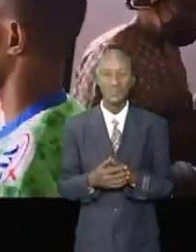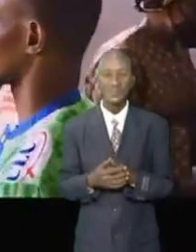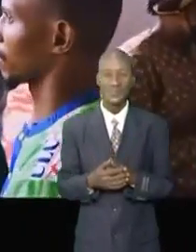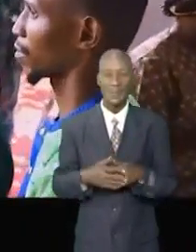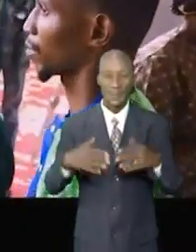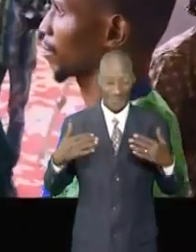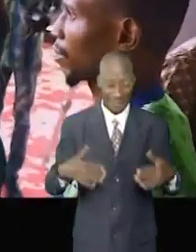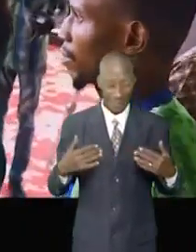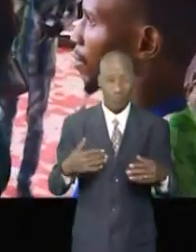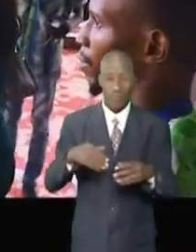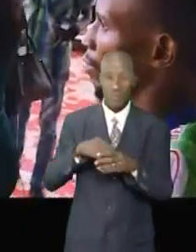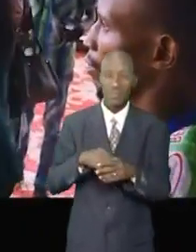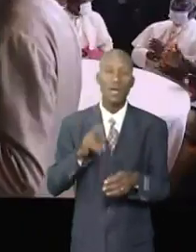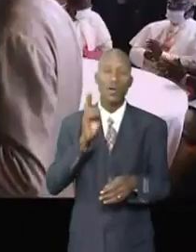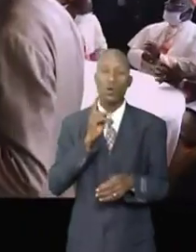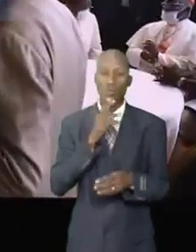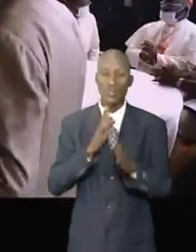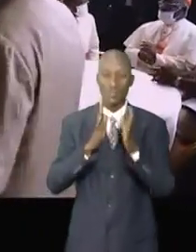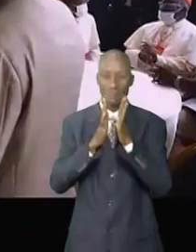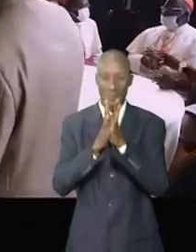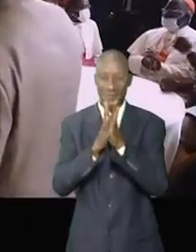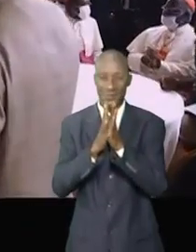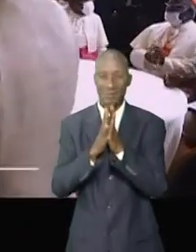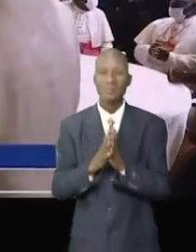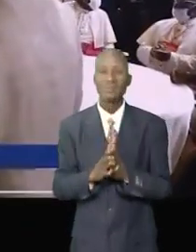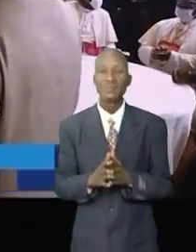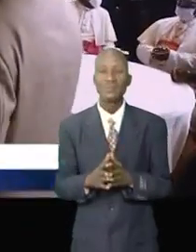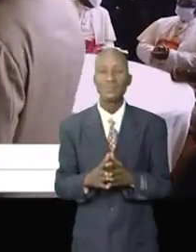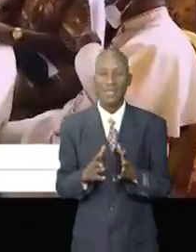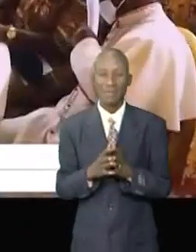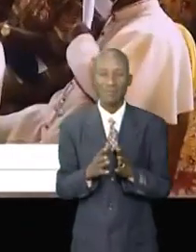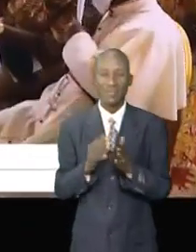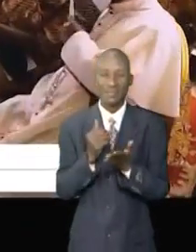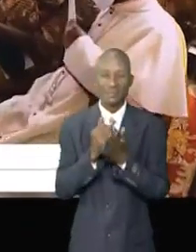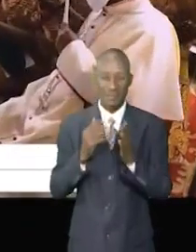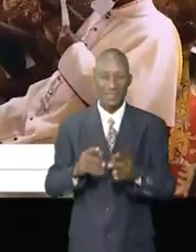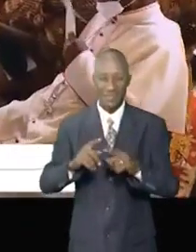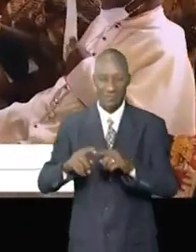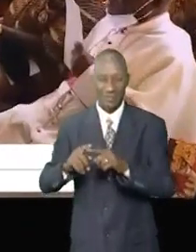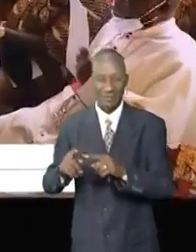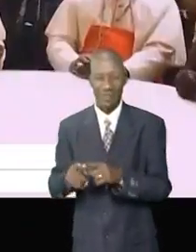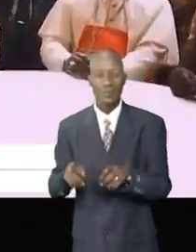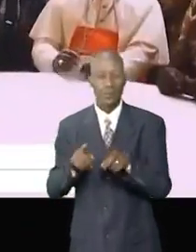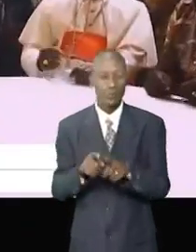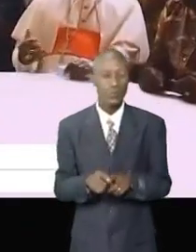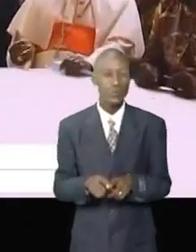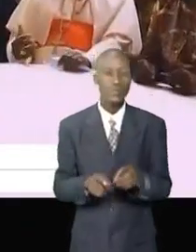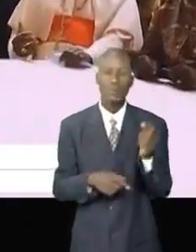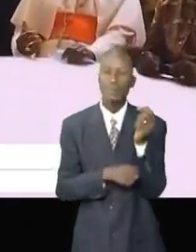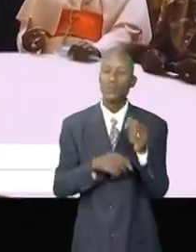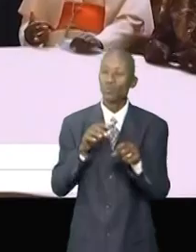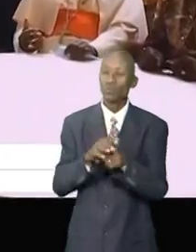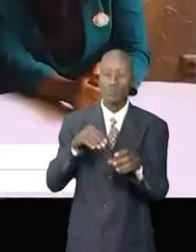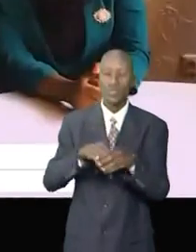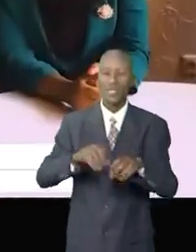l'hôtel Béatrice a connu la présence des ambassadeurs accrédités en République démocratique du Congo et de plusieurs personnalités de la société